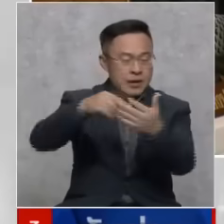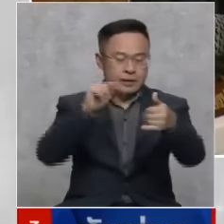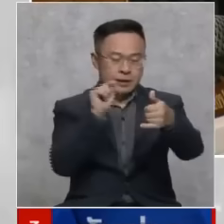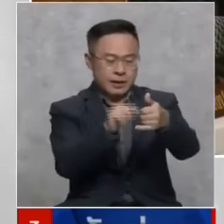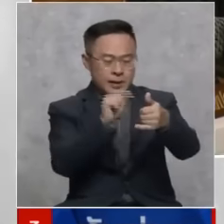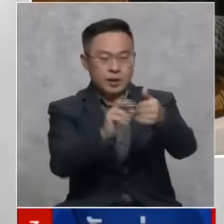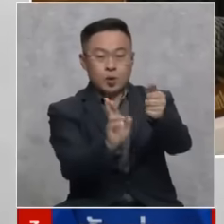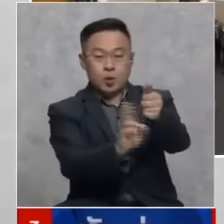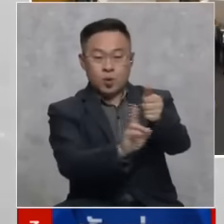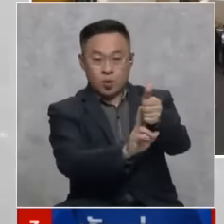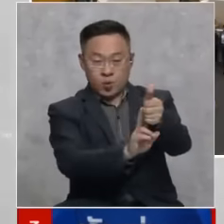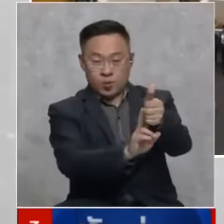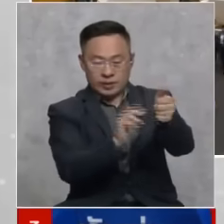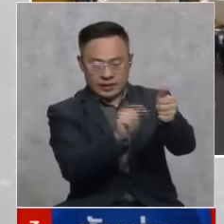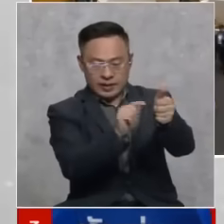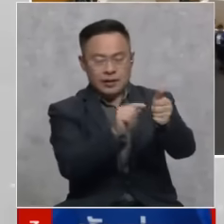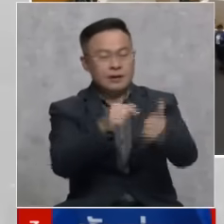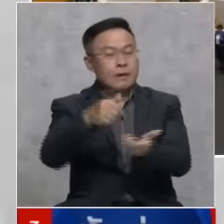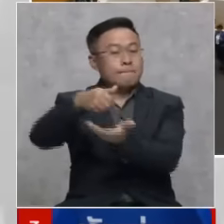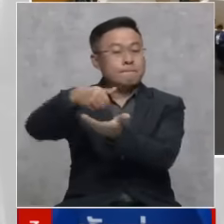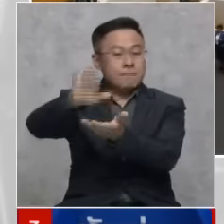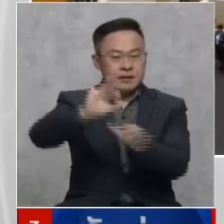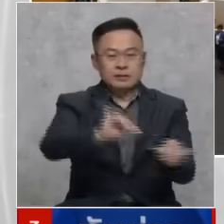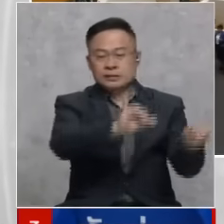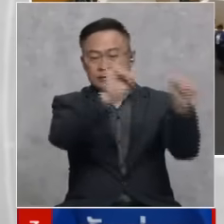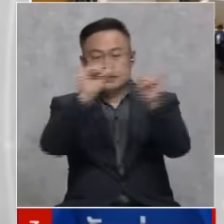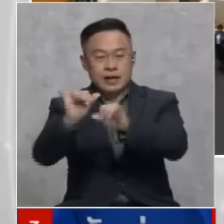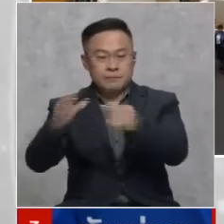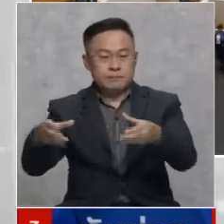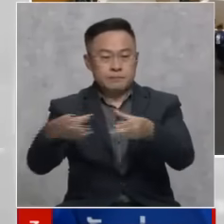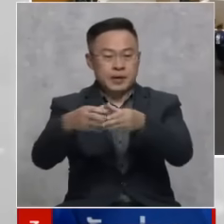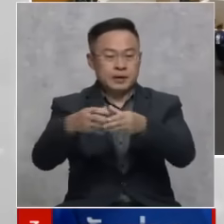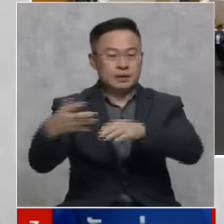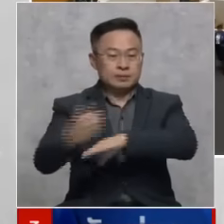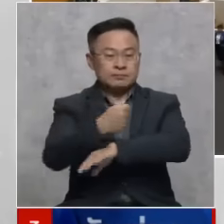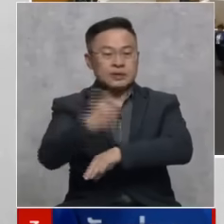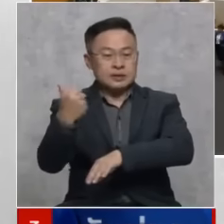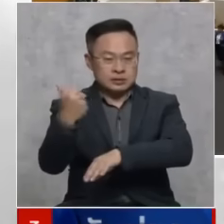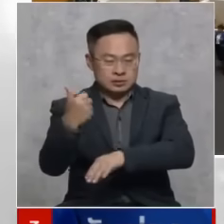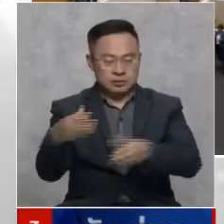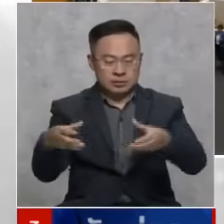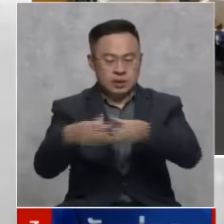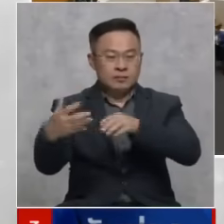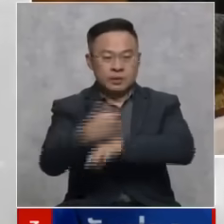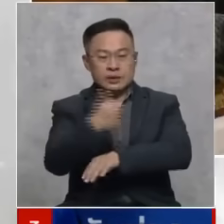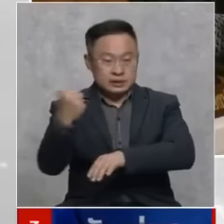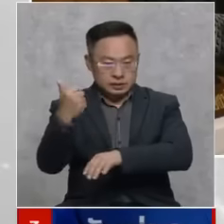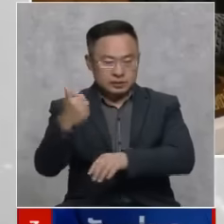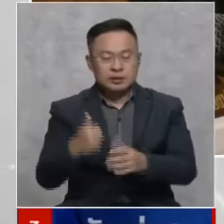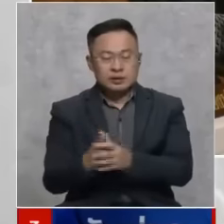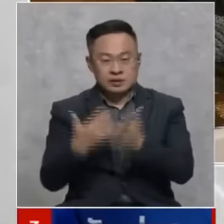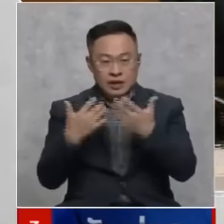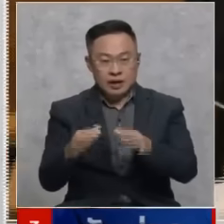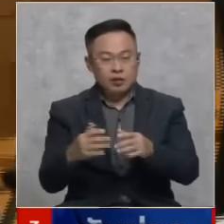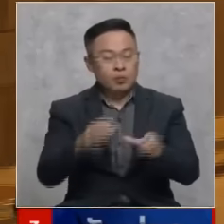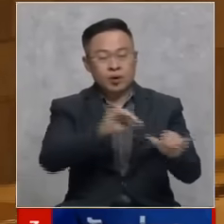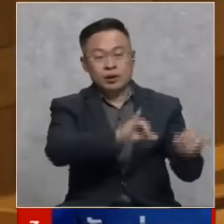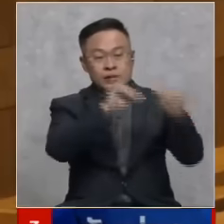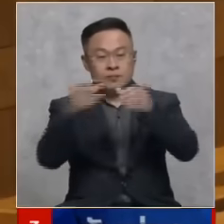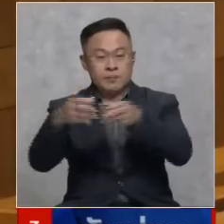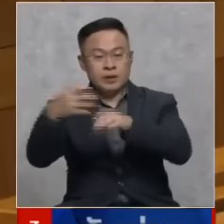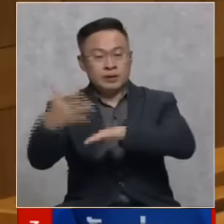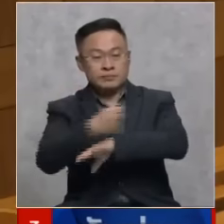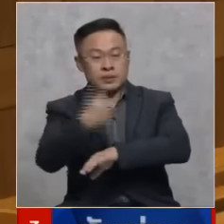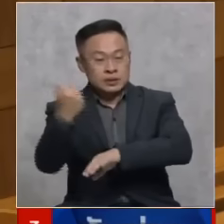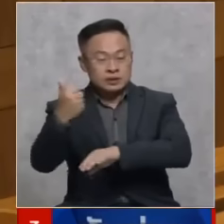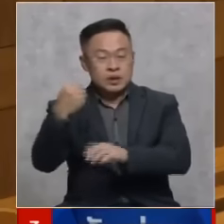1ได้ต่อไปด้วยนะคะหลายคนวิพากษ์วิจารณ์บอกอันนี้เล่นเกมหรือเปล่าโอ้โหเล่ห์เหลี่ยมเนี่ยไม่เบาเช่นเดียวกันนะคะสำหรับก้าวไกลวันนี้ผู้สื่อข่าว